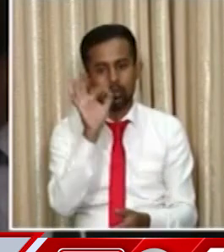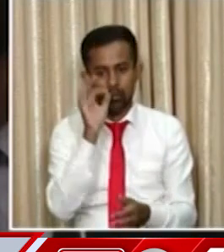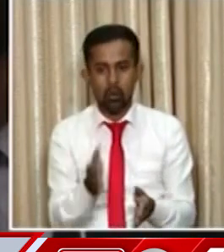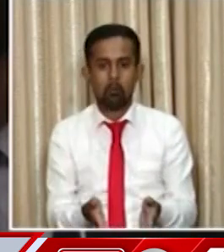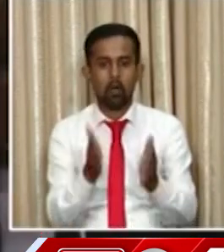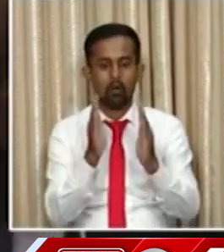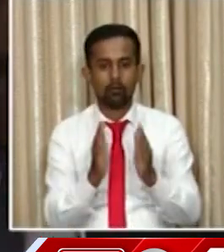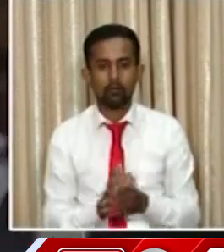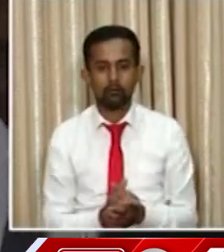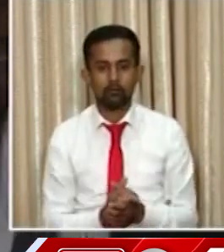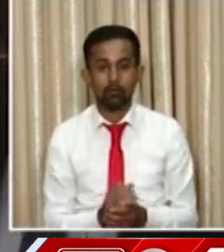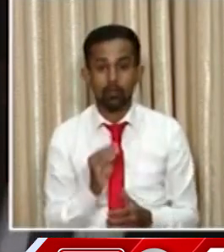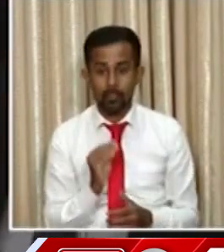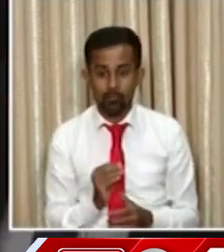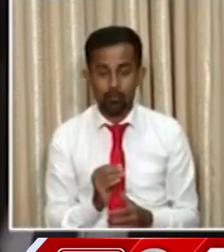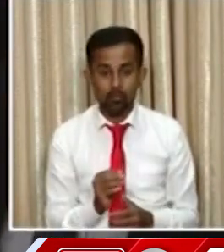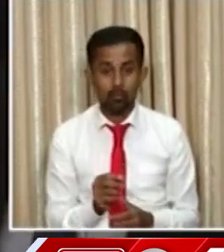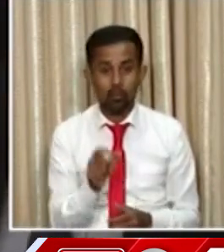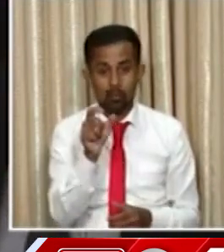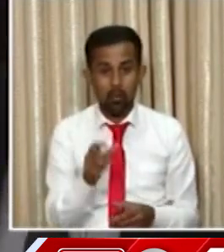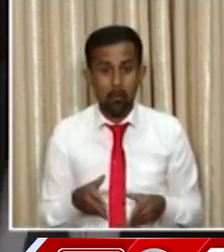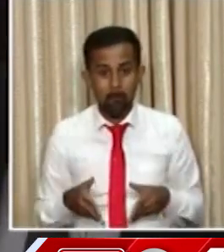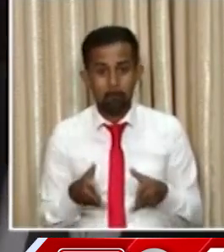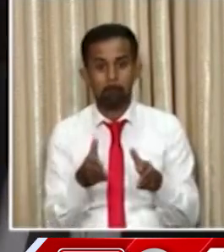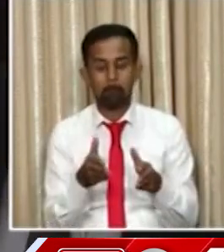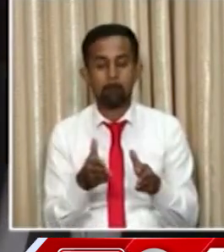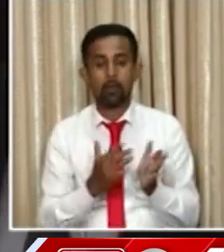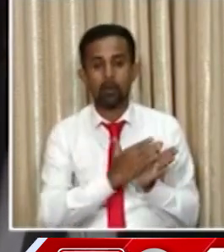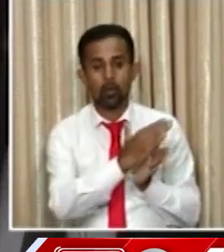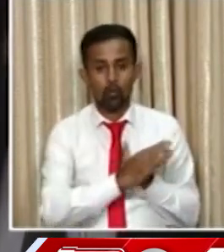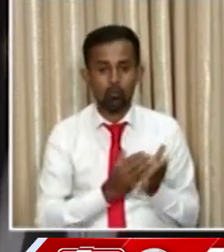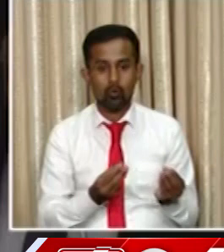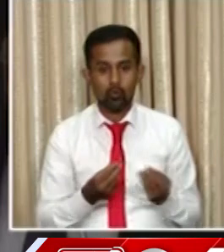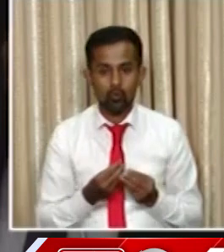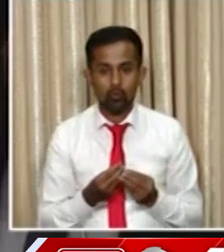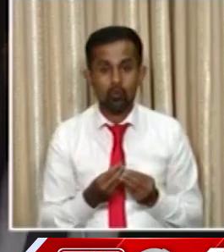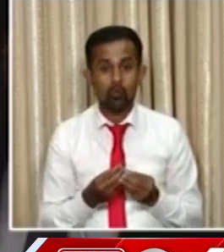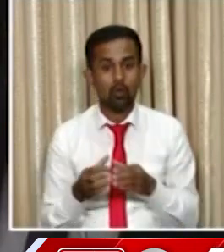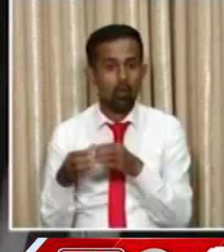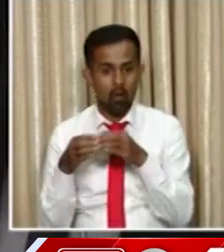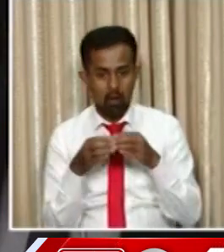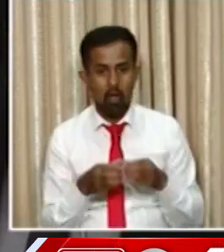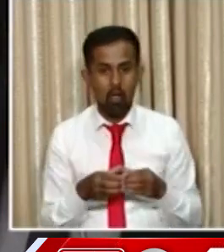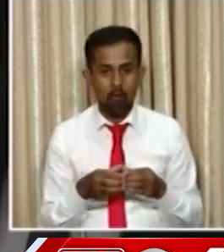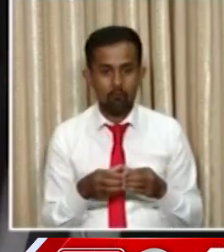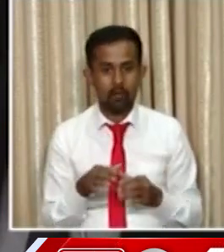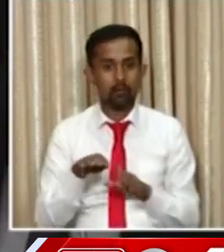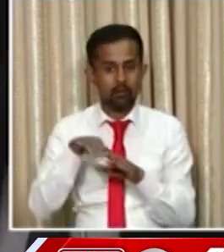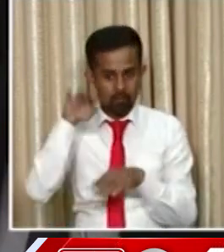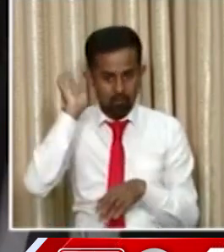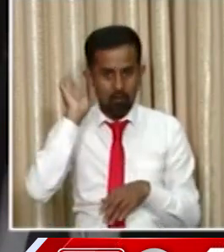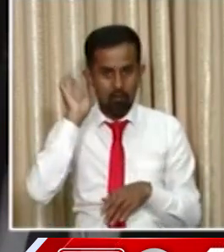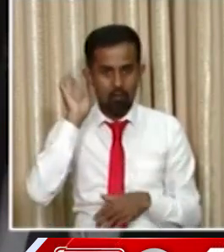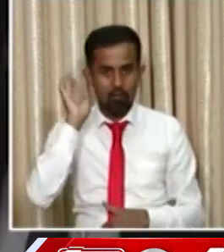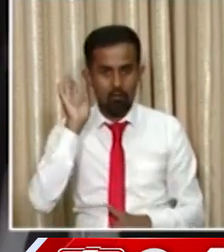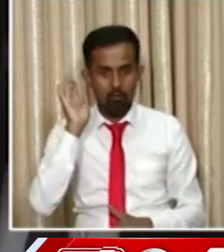පාරවල්නේ. නමුත් ඔබතුමාට මේ පාරට එන්න මග පාදපු යම් කිසි බලවේගයක් තියෙනවා. ඉතිහාසයේ